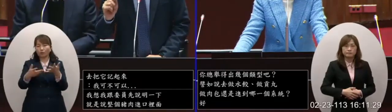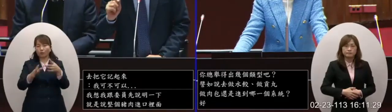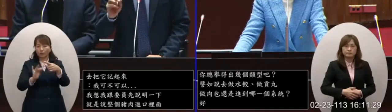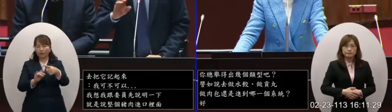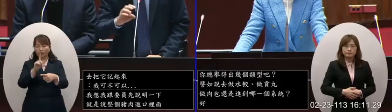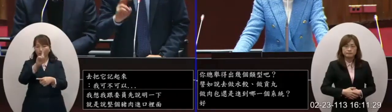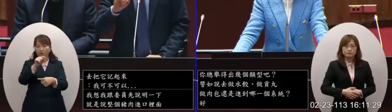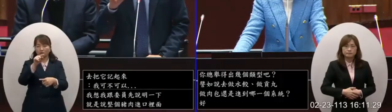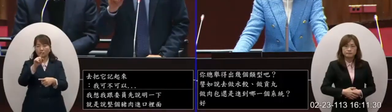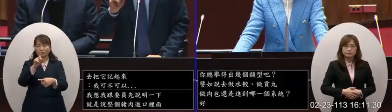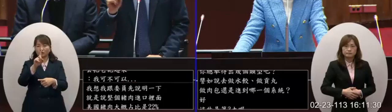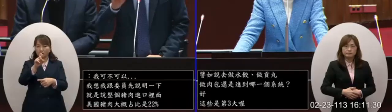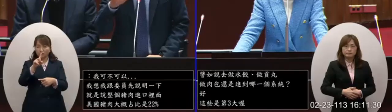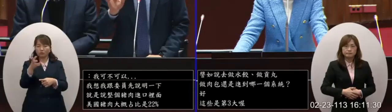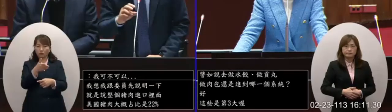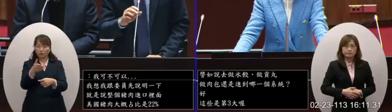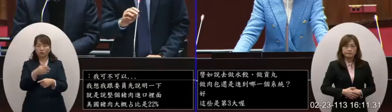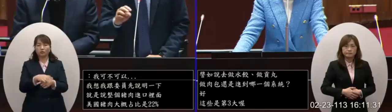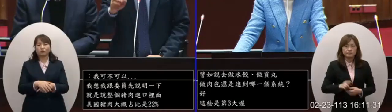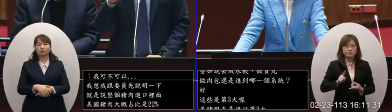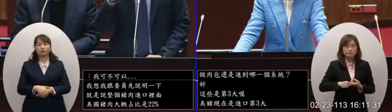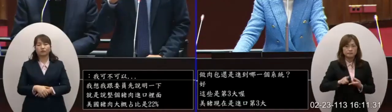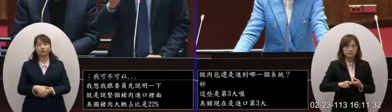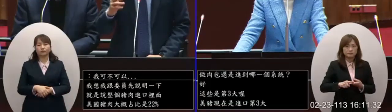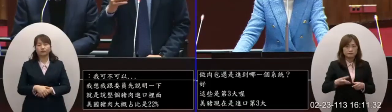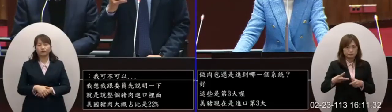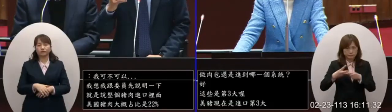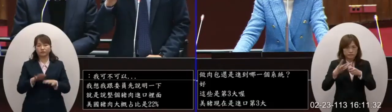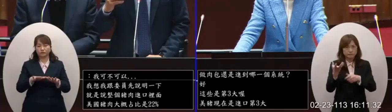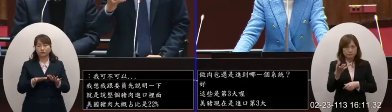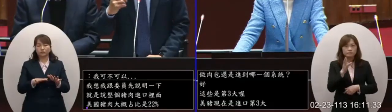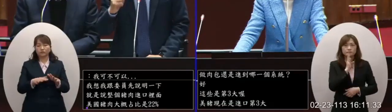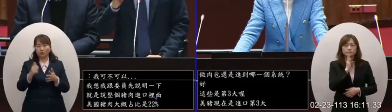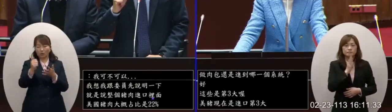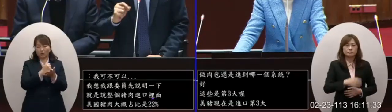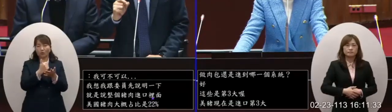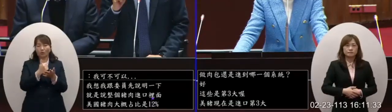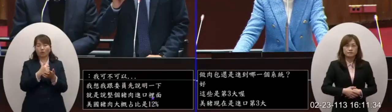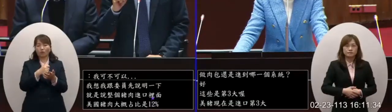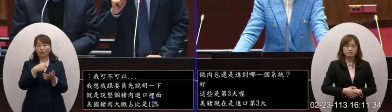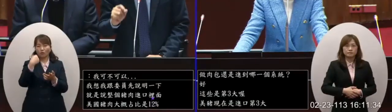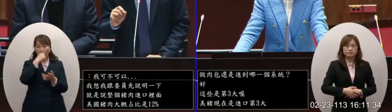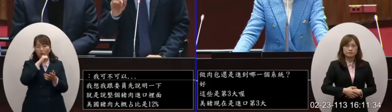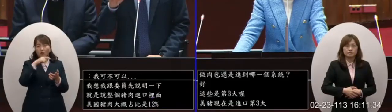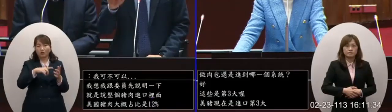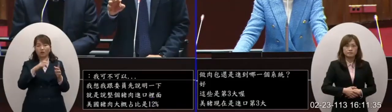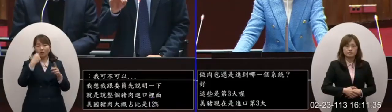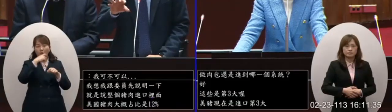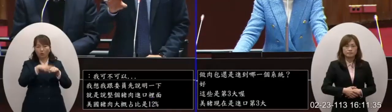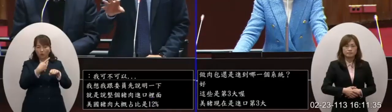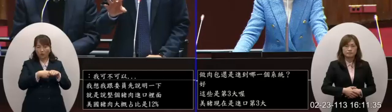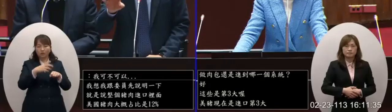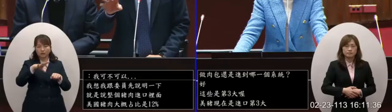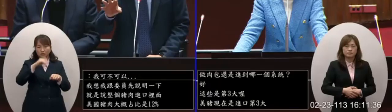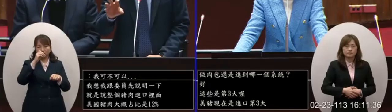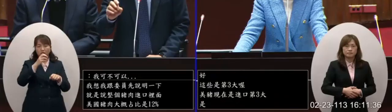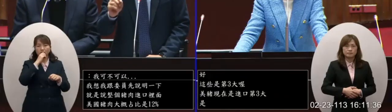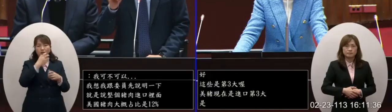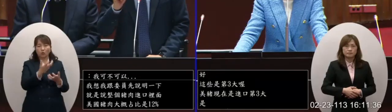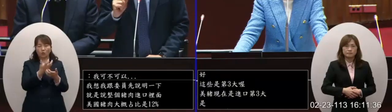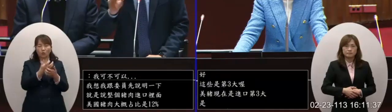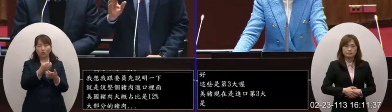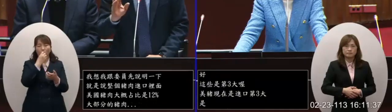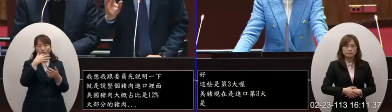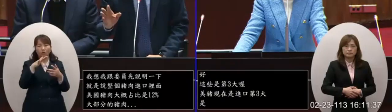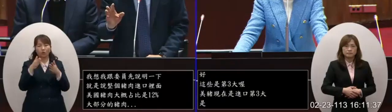是1%1%左右，大概是。大概是这个数字。 第三大。 现在目前进口，因为国人习惯鲜食的肉的部分